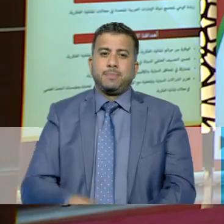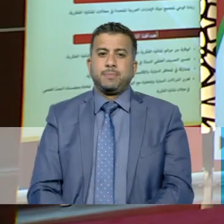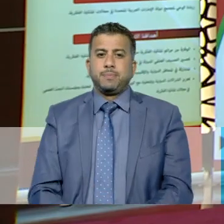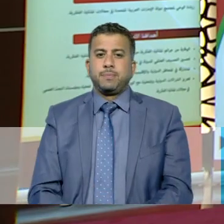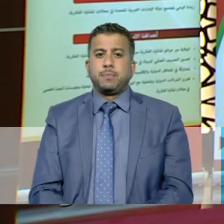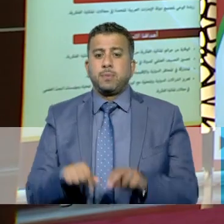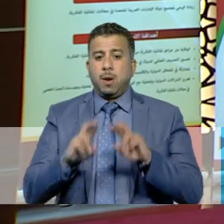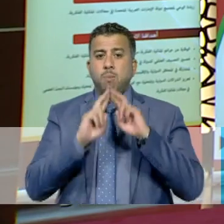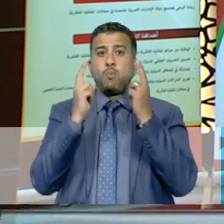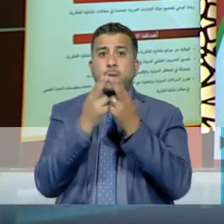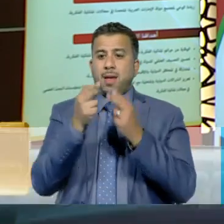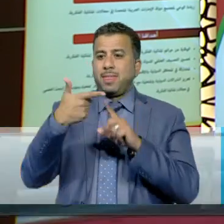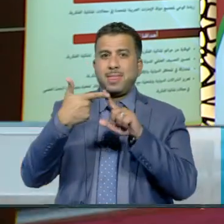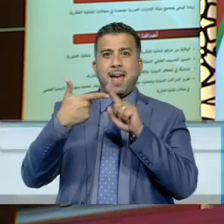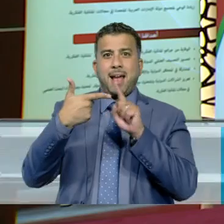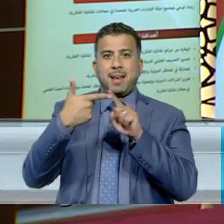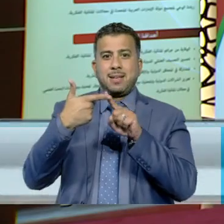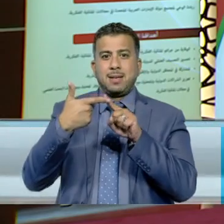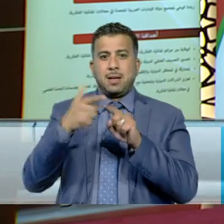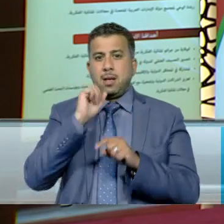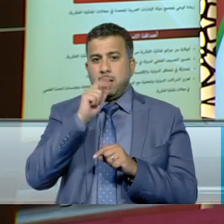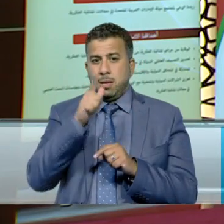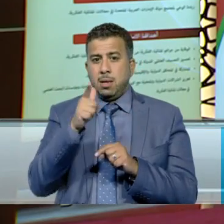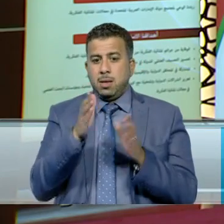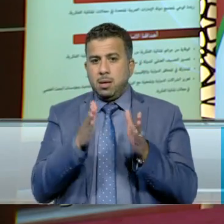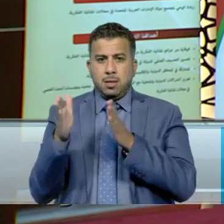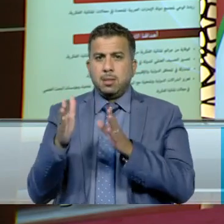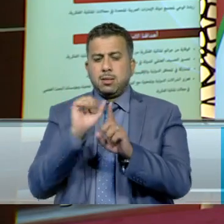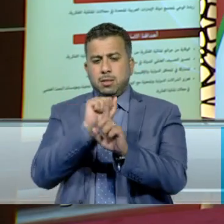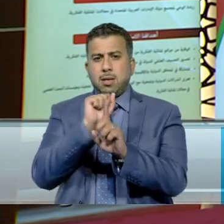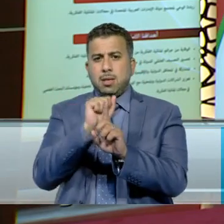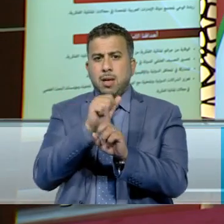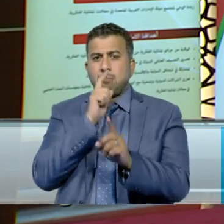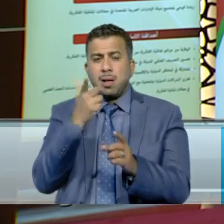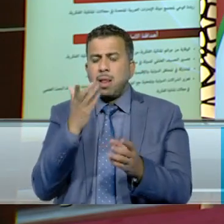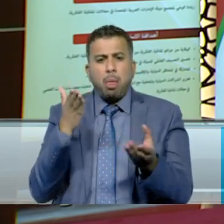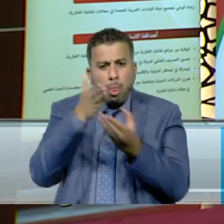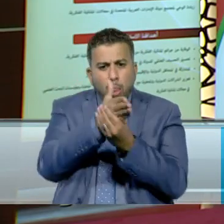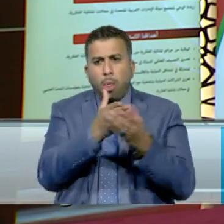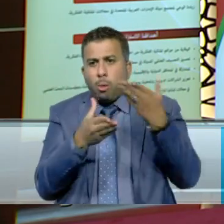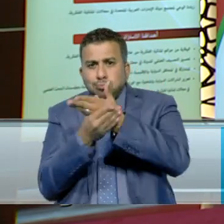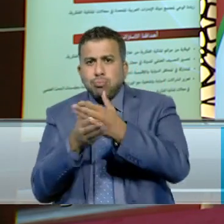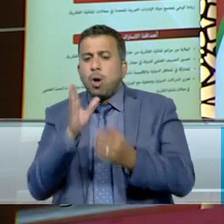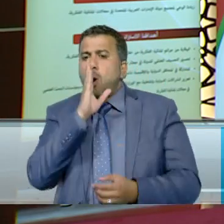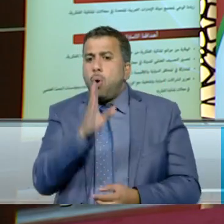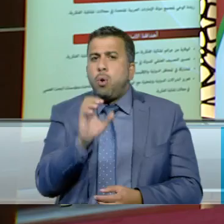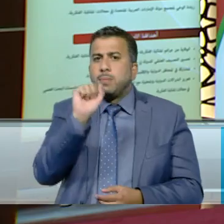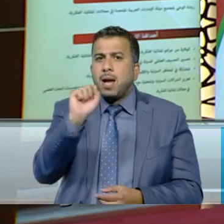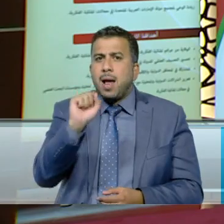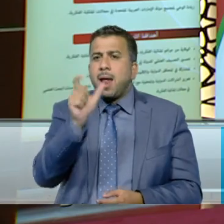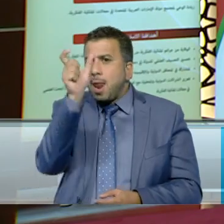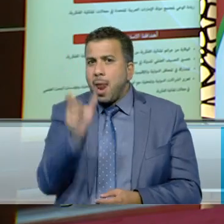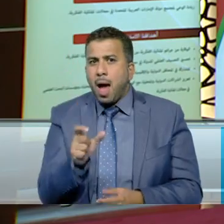كان الملتقى الثاني، فالملتقى دخلنا في جانب التخصص والتعديات على حقوق اللاعب وايضا التعديات على